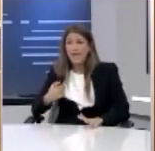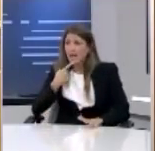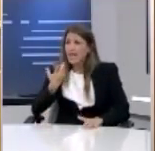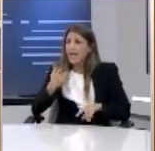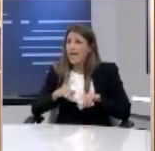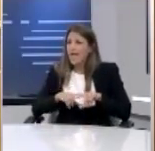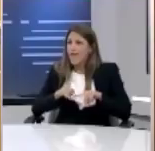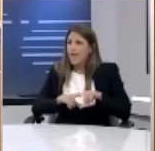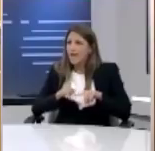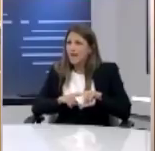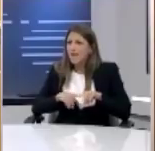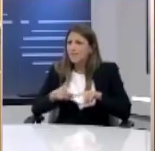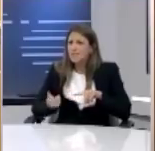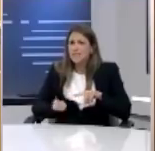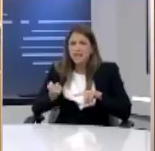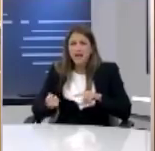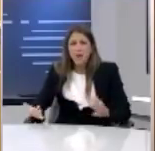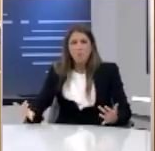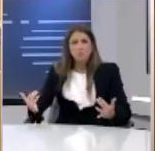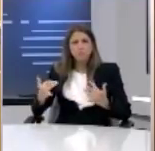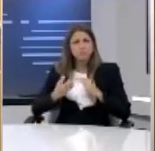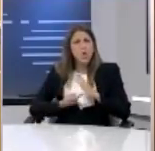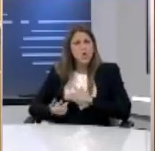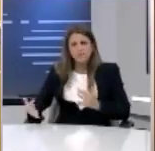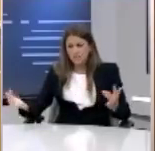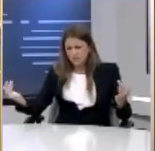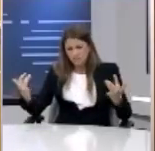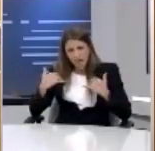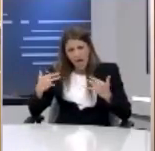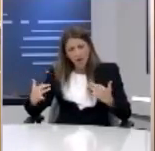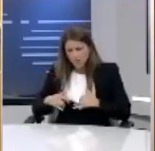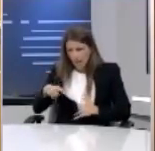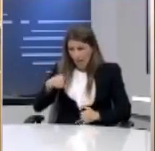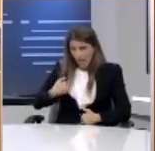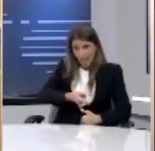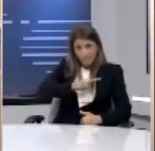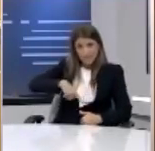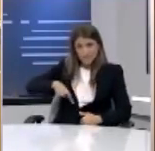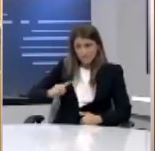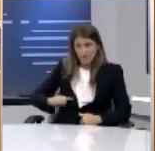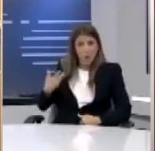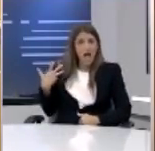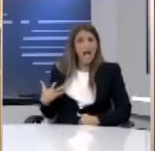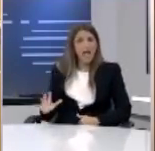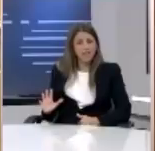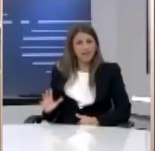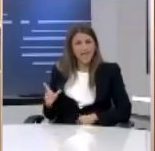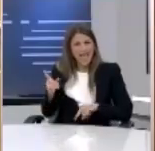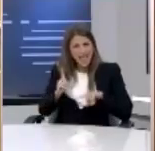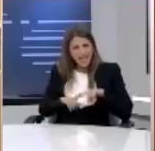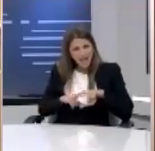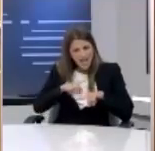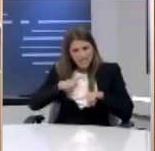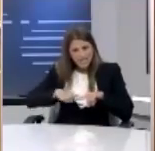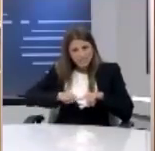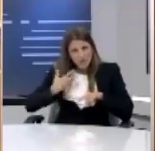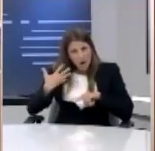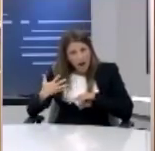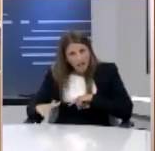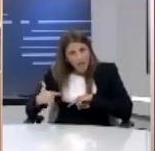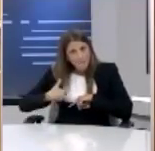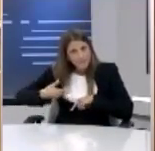πρόσφυγες. Σε ποιον τα λέει αυτά, στην Ελλάδα? Στην Ελλάδα που έλαβε τα εύσημα όλης της Ευρώπης